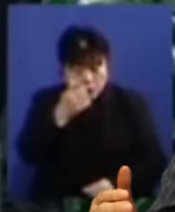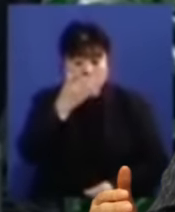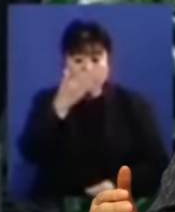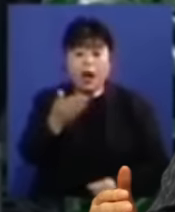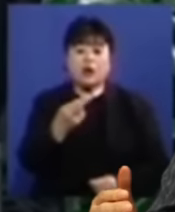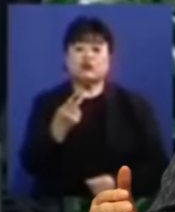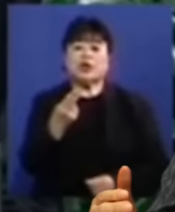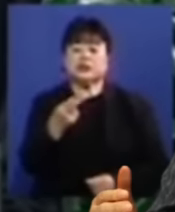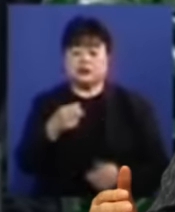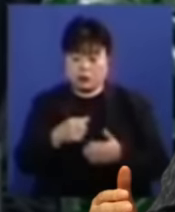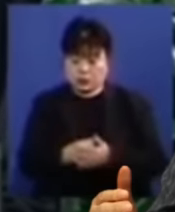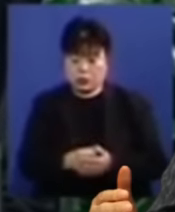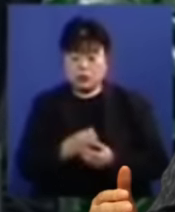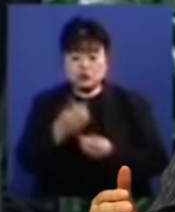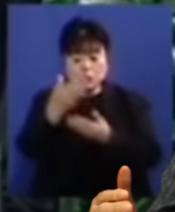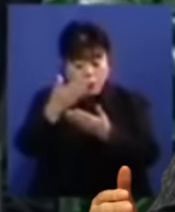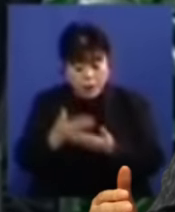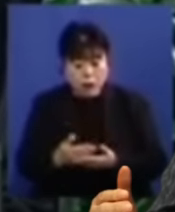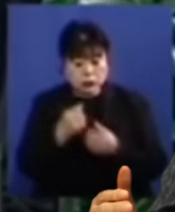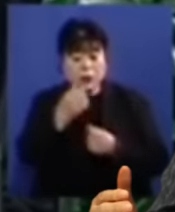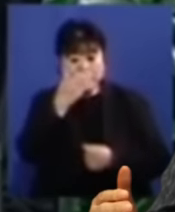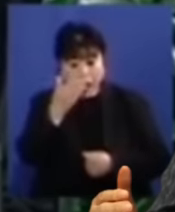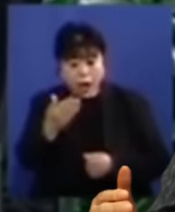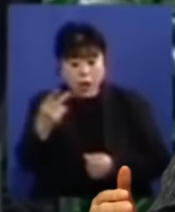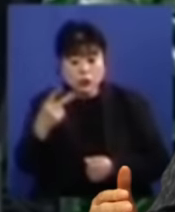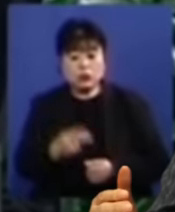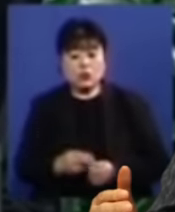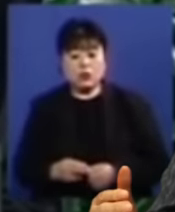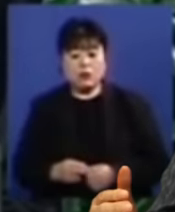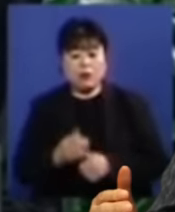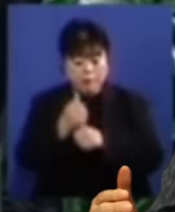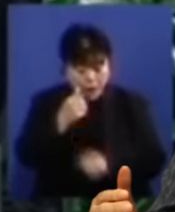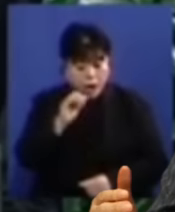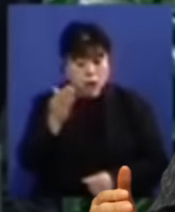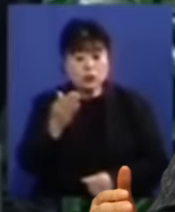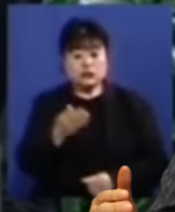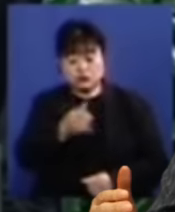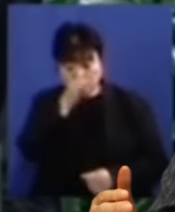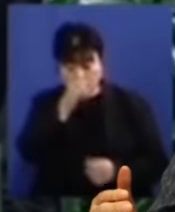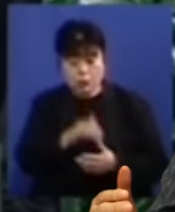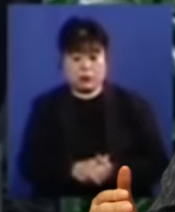있습니다. 축복을 받고 살 수도 있고 패배하며 살 수도 있는 것입니다.